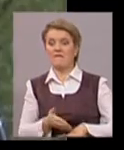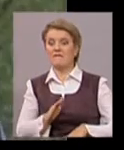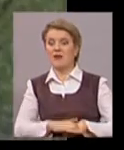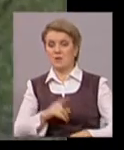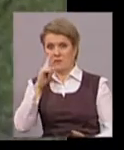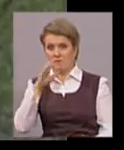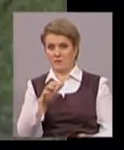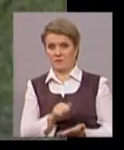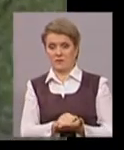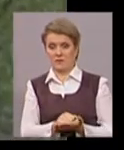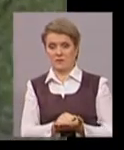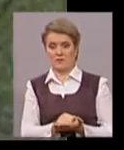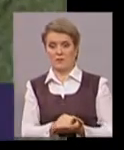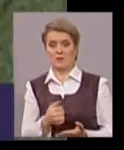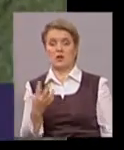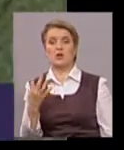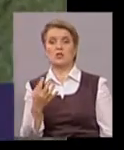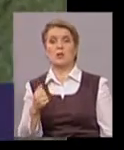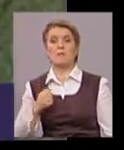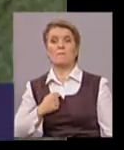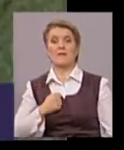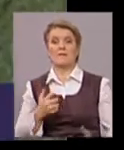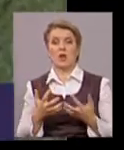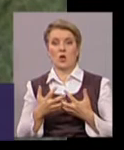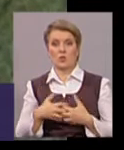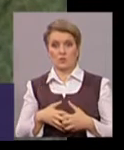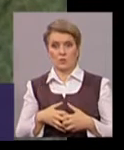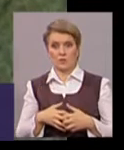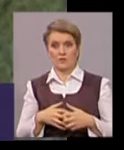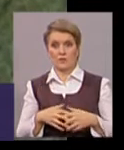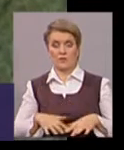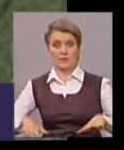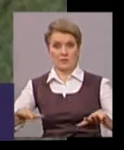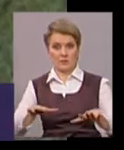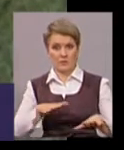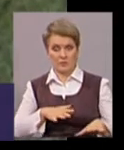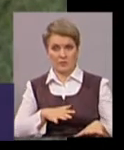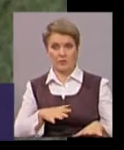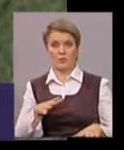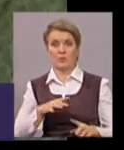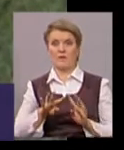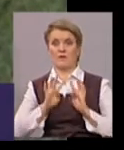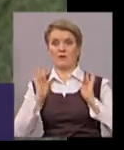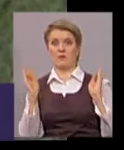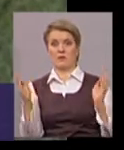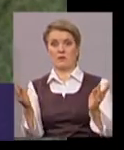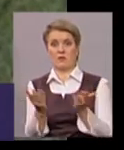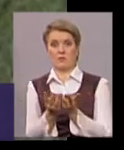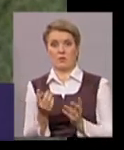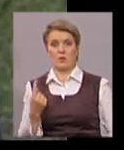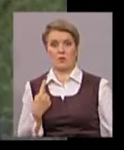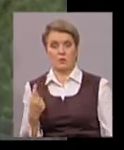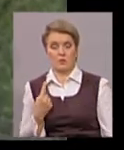Чотири пускових установки на ділянці 80, 80 на 80. Крім того, ще був периметр охорони.